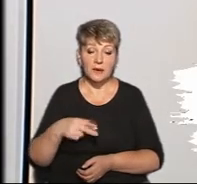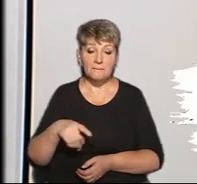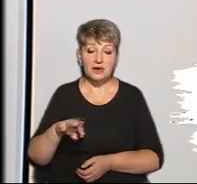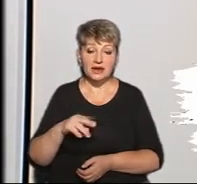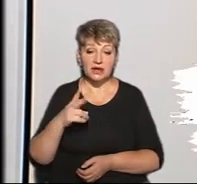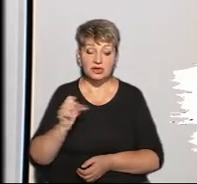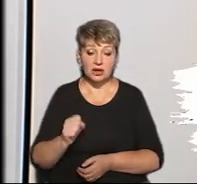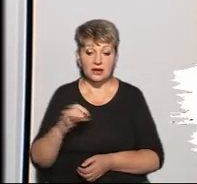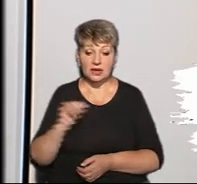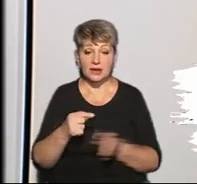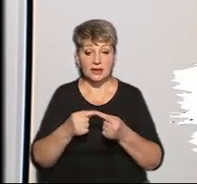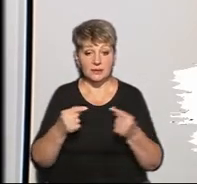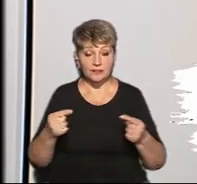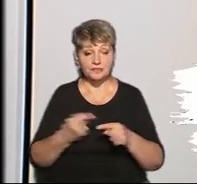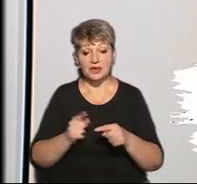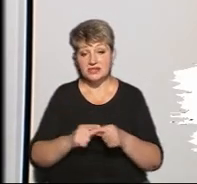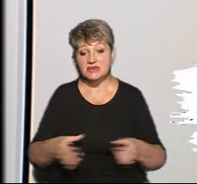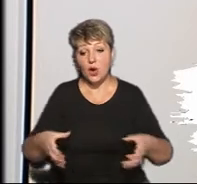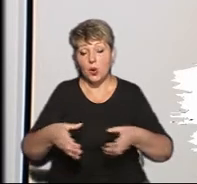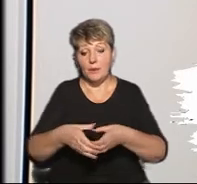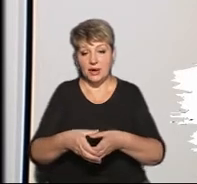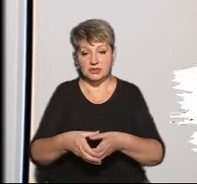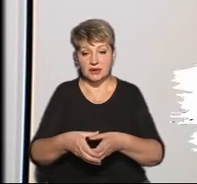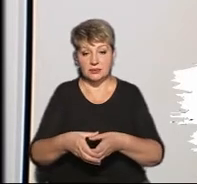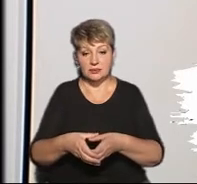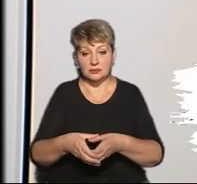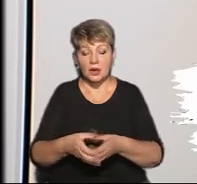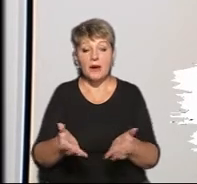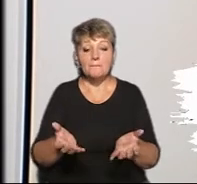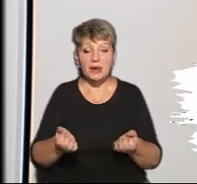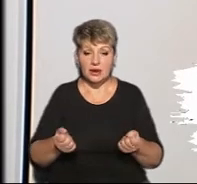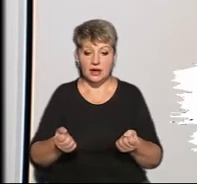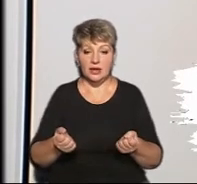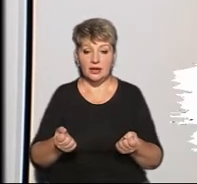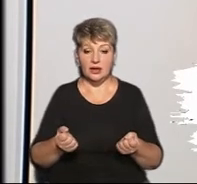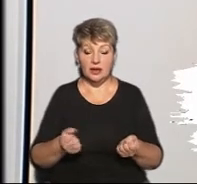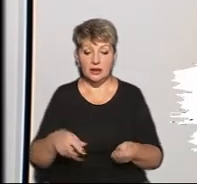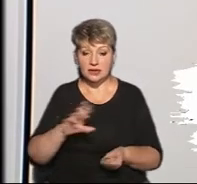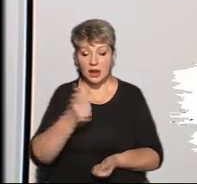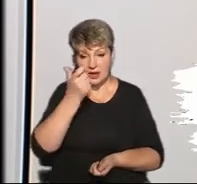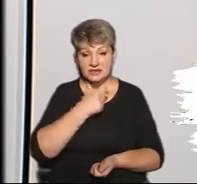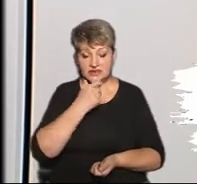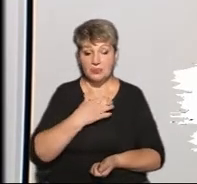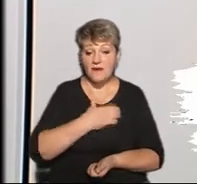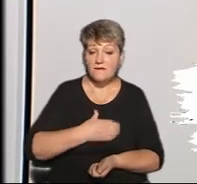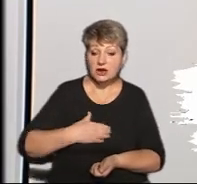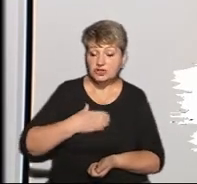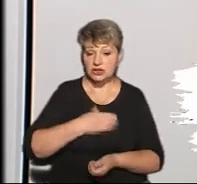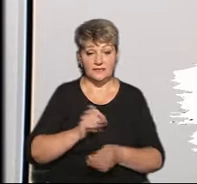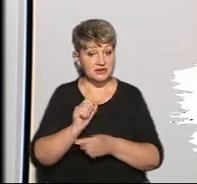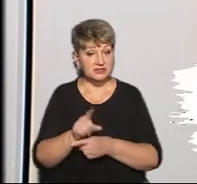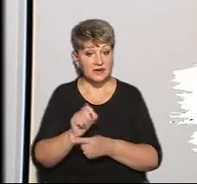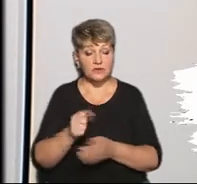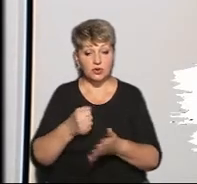та інші. Ця команда бере для себе важливі завдання